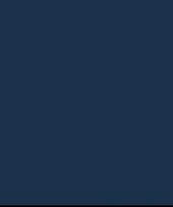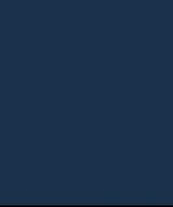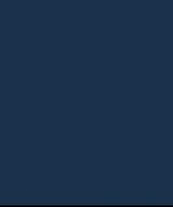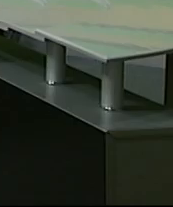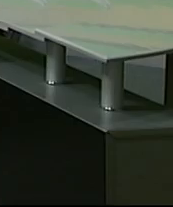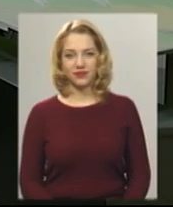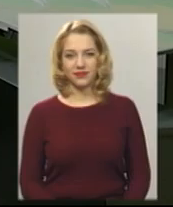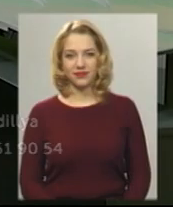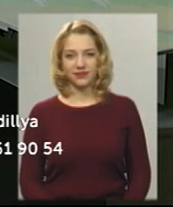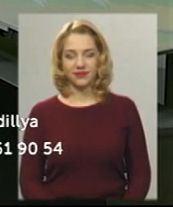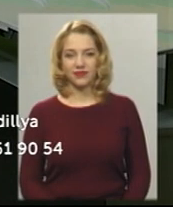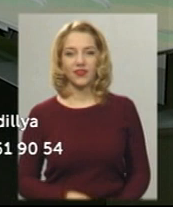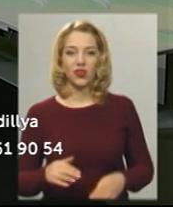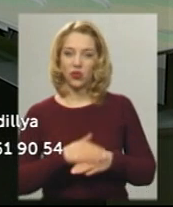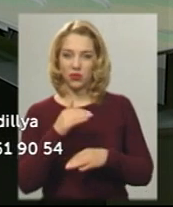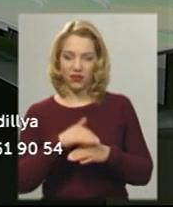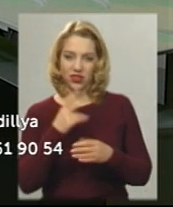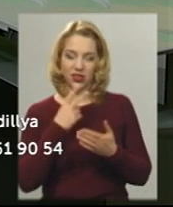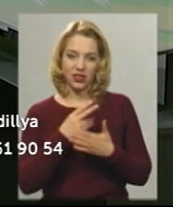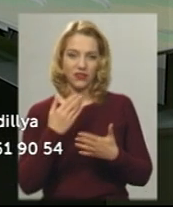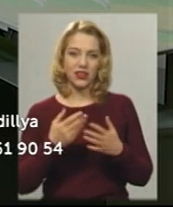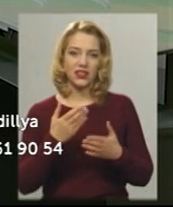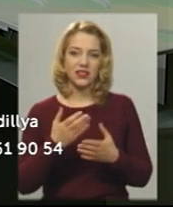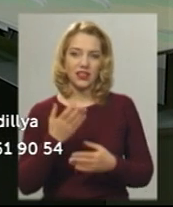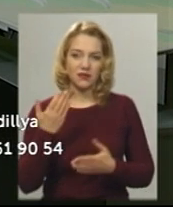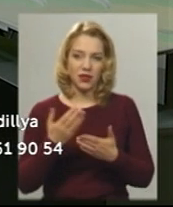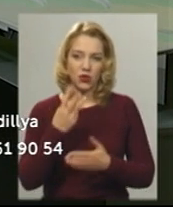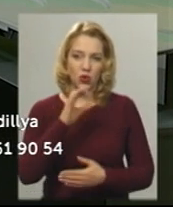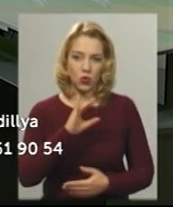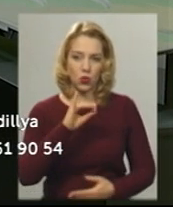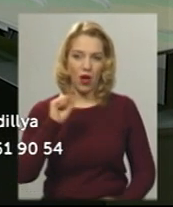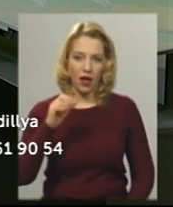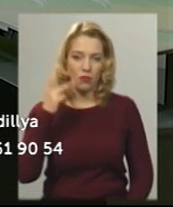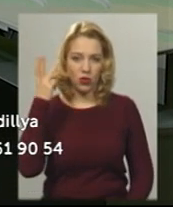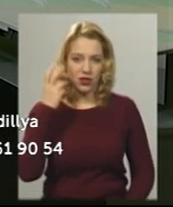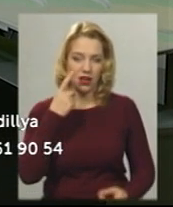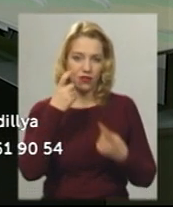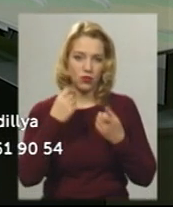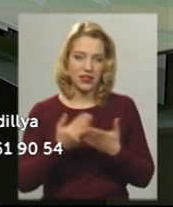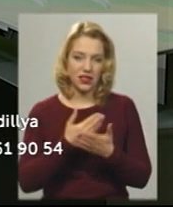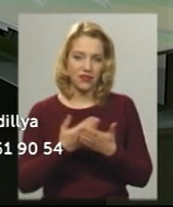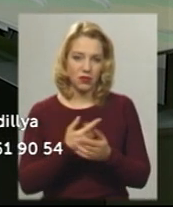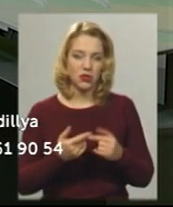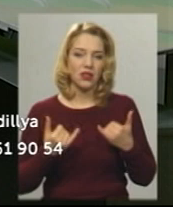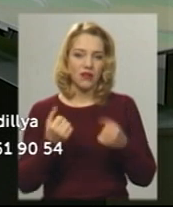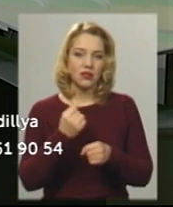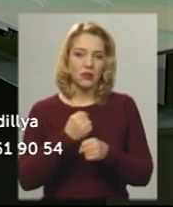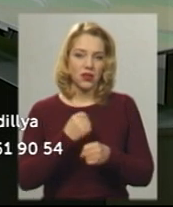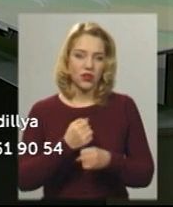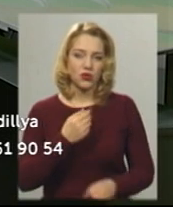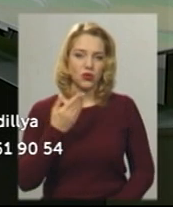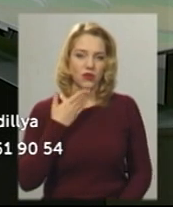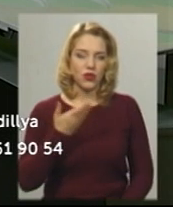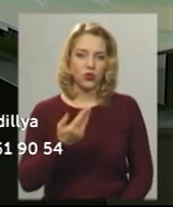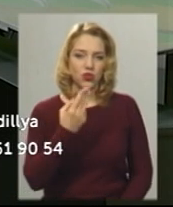Музика Доброго вечора, в ефірі Суспільного мовника ЮА «Поділля» інформаційний випуск. Для вас у студії працюють ведуча Катерина